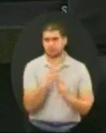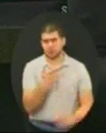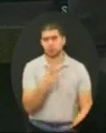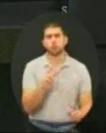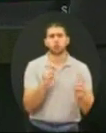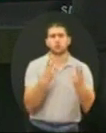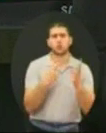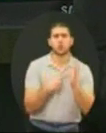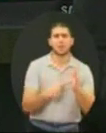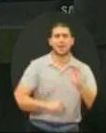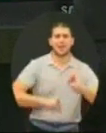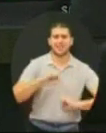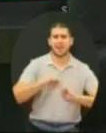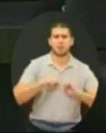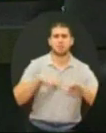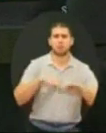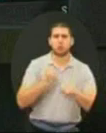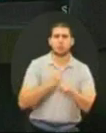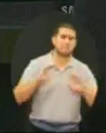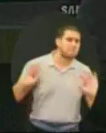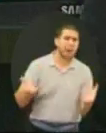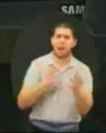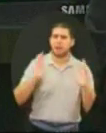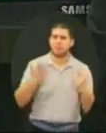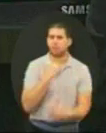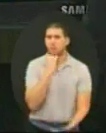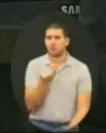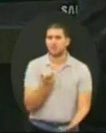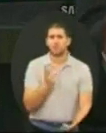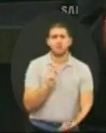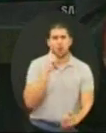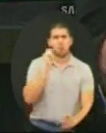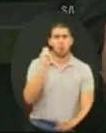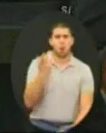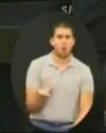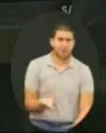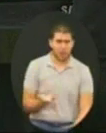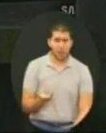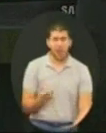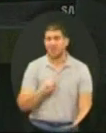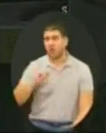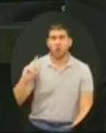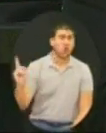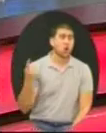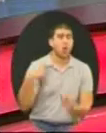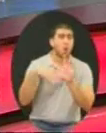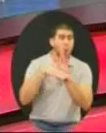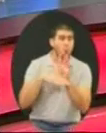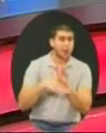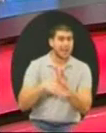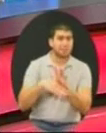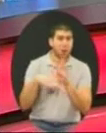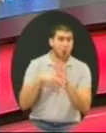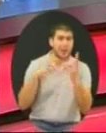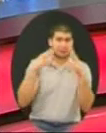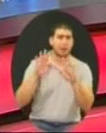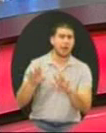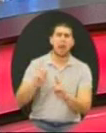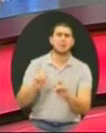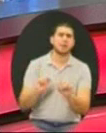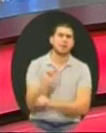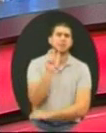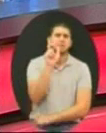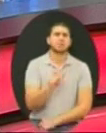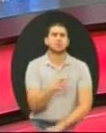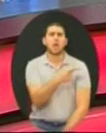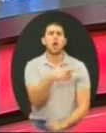פעם דוגמה להתנהלות הממשלה שעושה הכל מהר, עקום, לא נכון ולא חכם, ויאללה לגמור וכולי. אבל כל החוקים בחוק ההסדרים הם כאלה. למה עתרתם דווקא נגד החוק